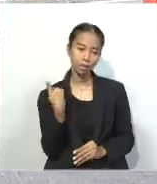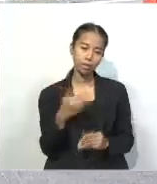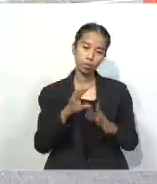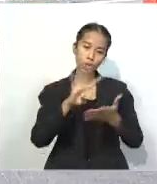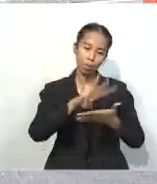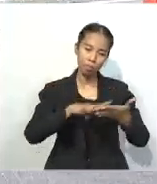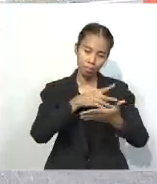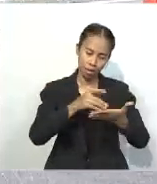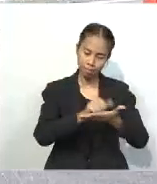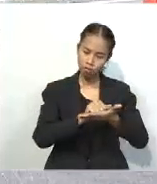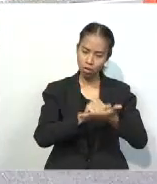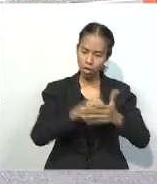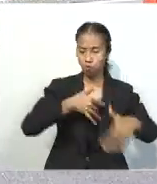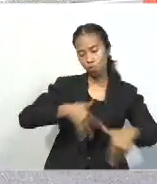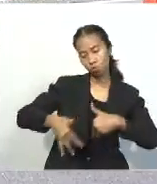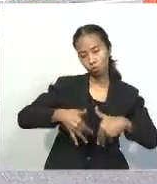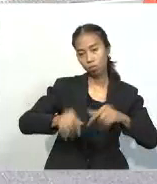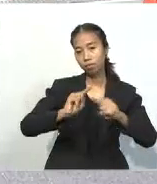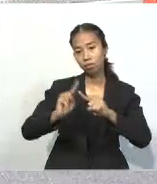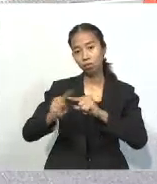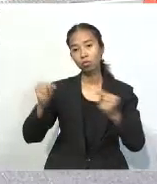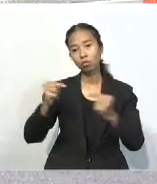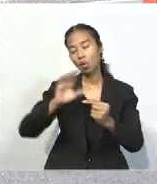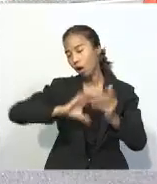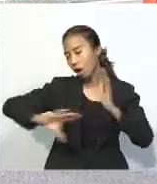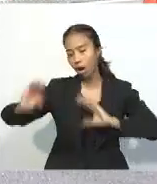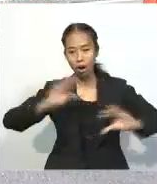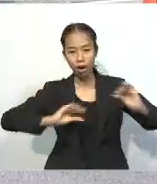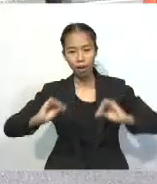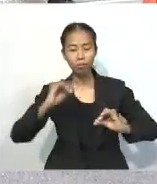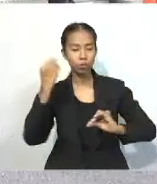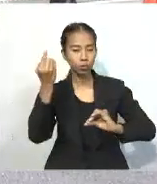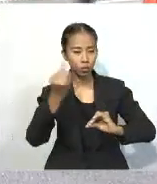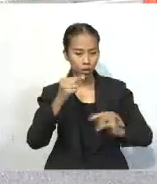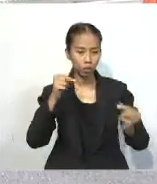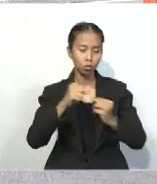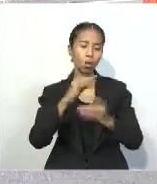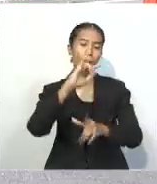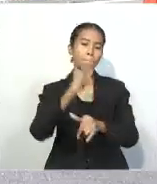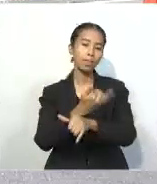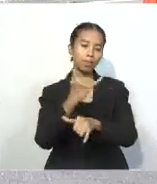การในการอำนวยความสะดวกให้กับประชาชนที่จะเดินทางกลับภูมิลำเนาและท่องเที่ยวในช่วงเทศกาลปี